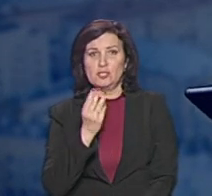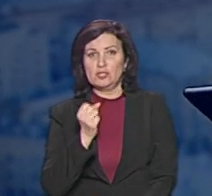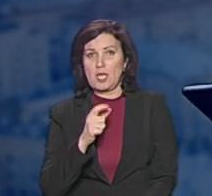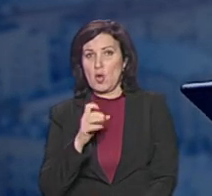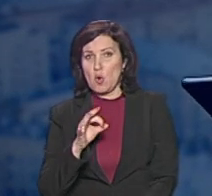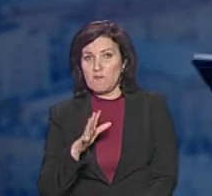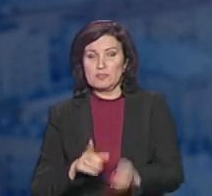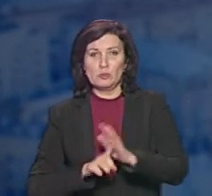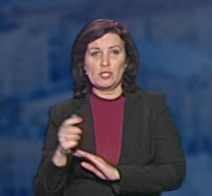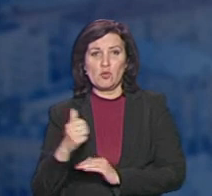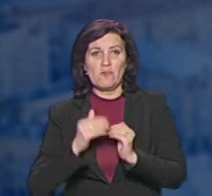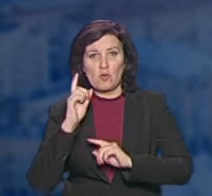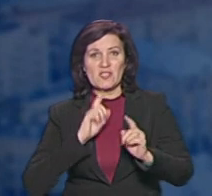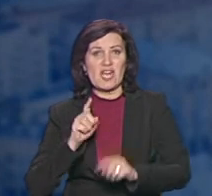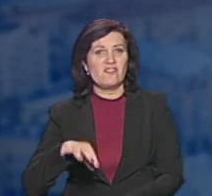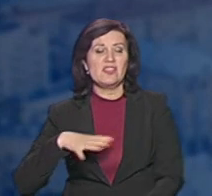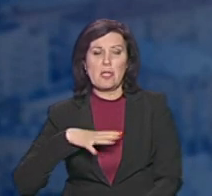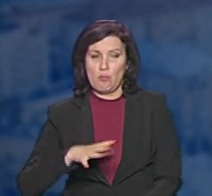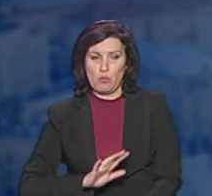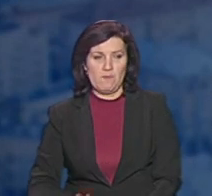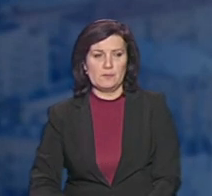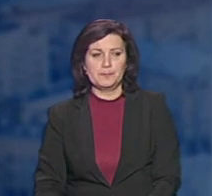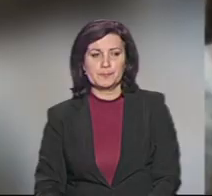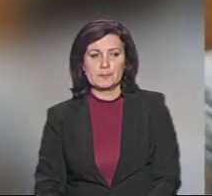Шахов. З початку тижня у Верховній Раді він не був.